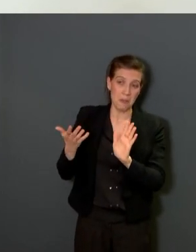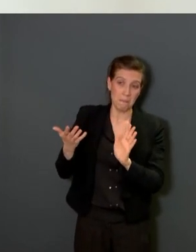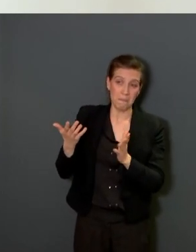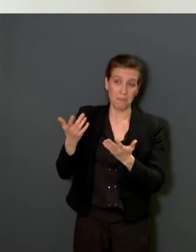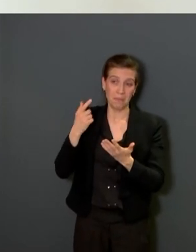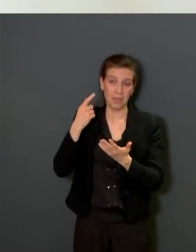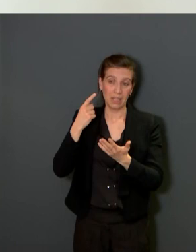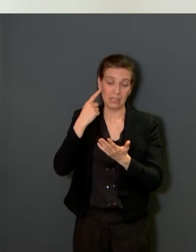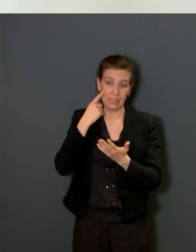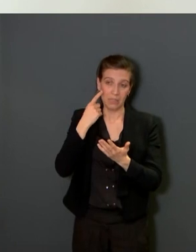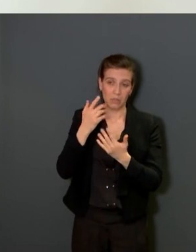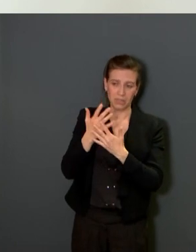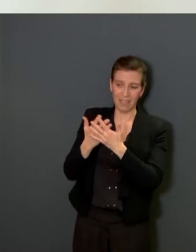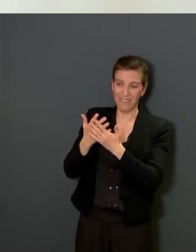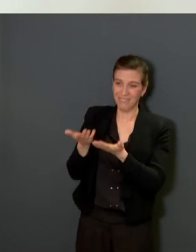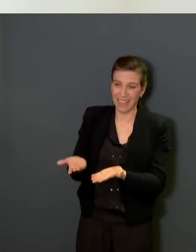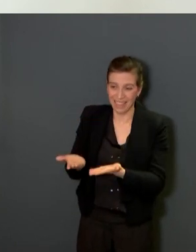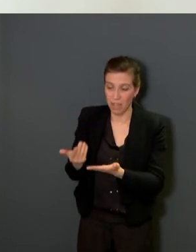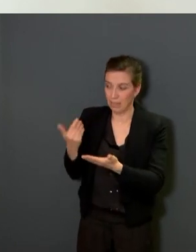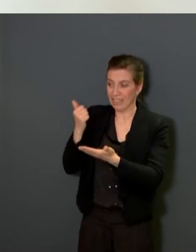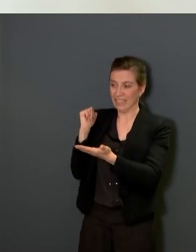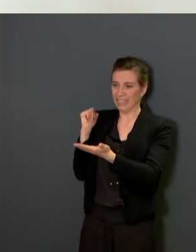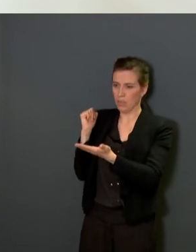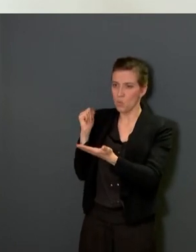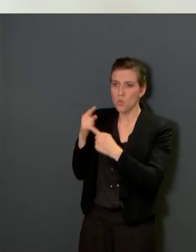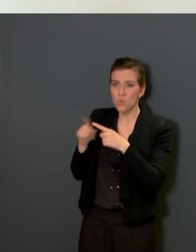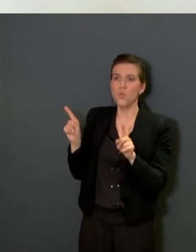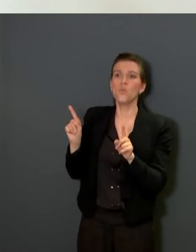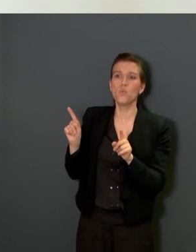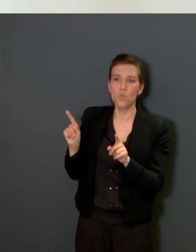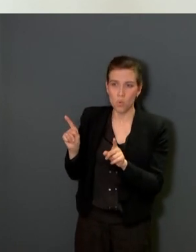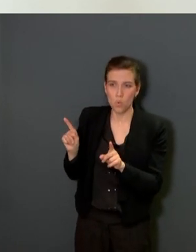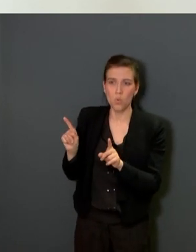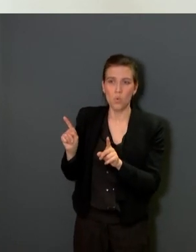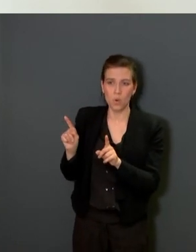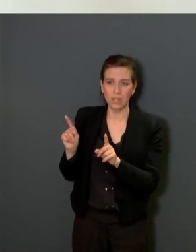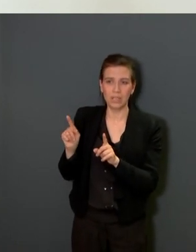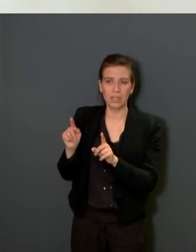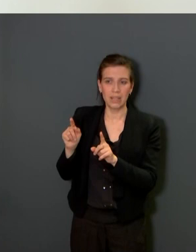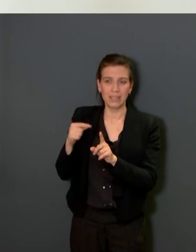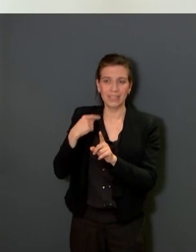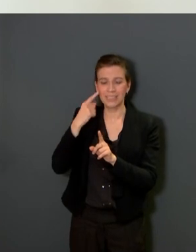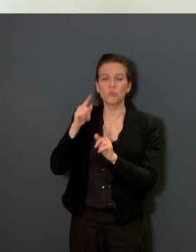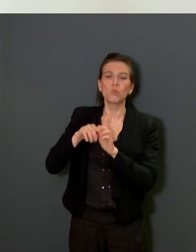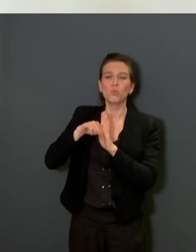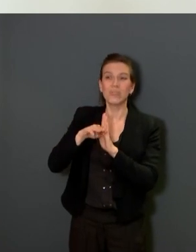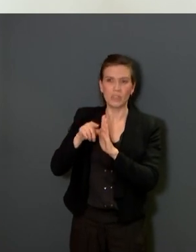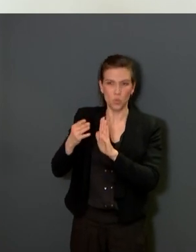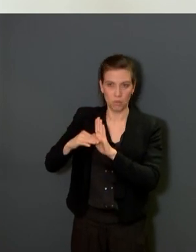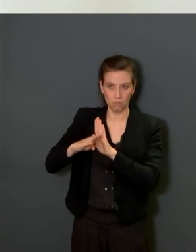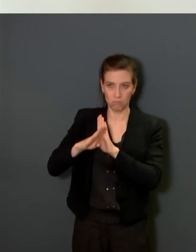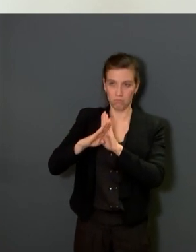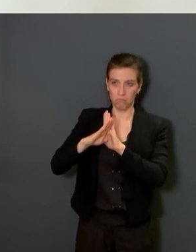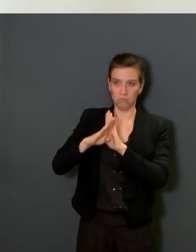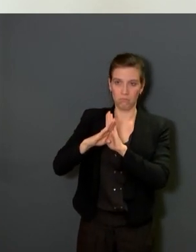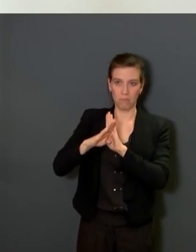van gisteren, ja, dan zou je toch wel heel veel outliers naar elkaar moeten hebben. Wat ons doet geloven dat iets meer